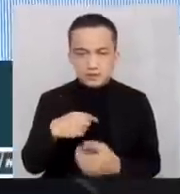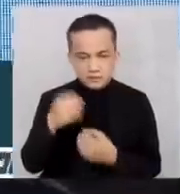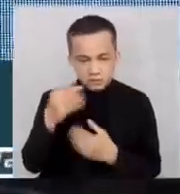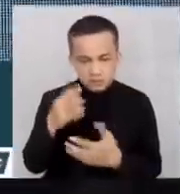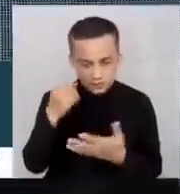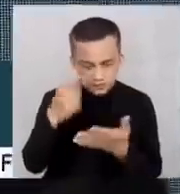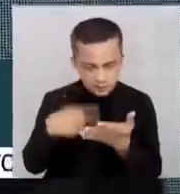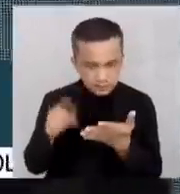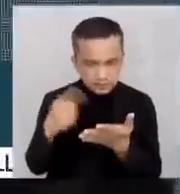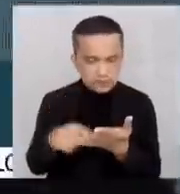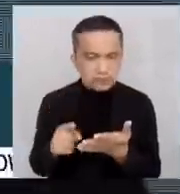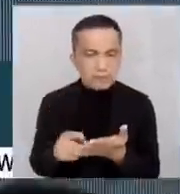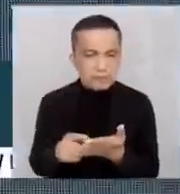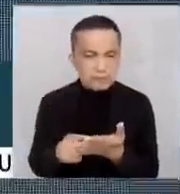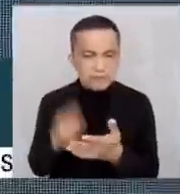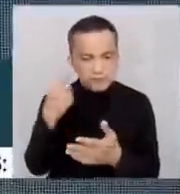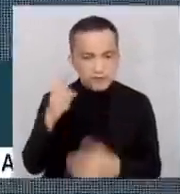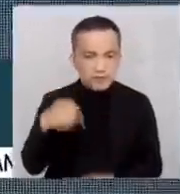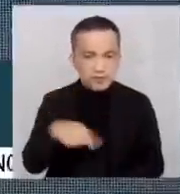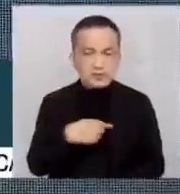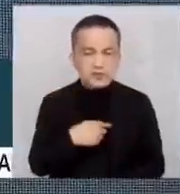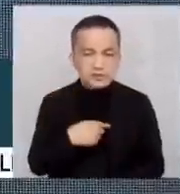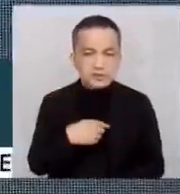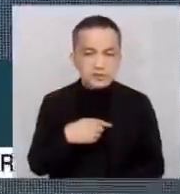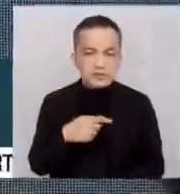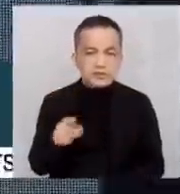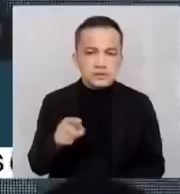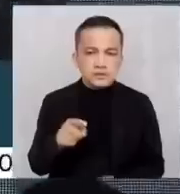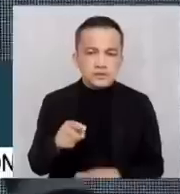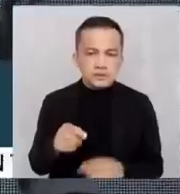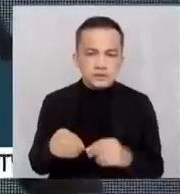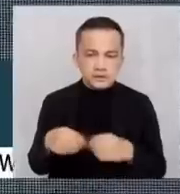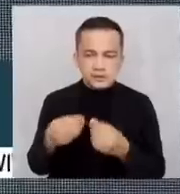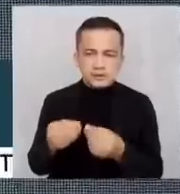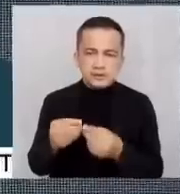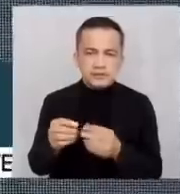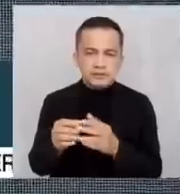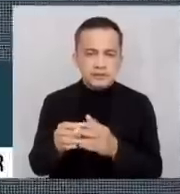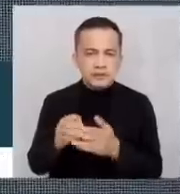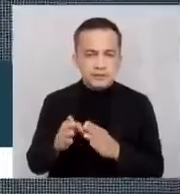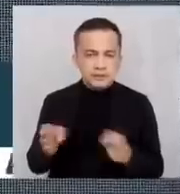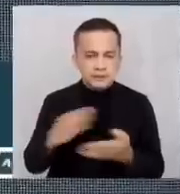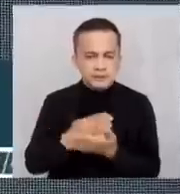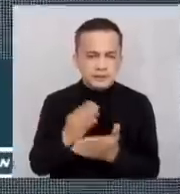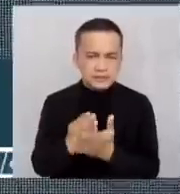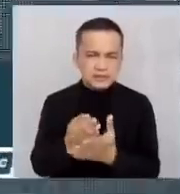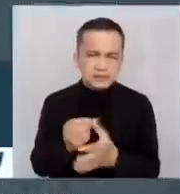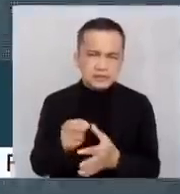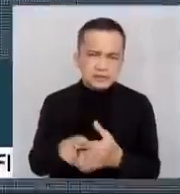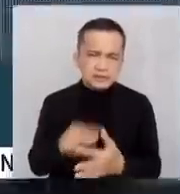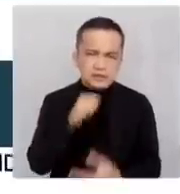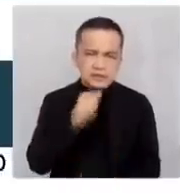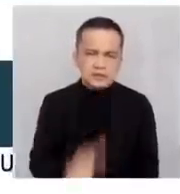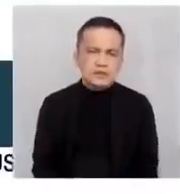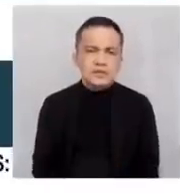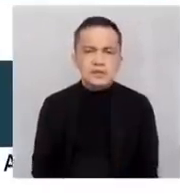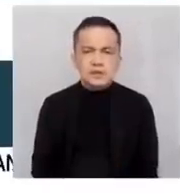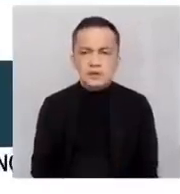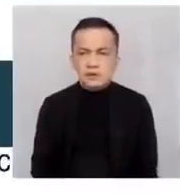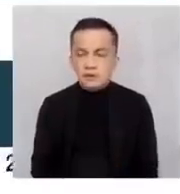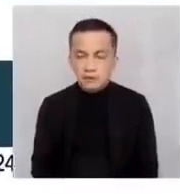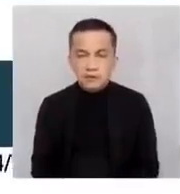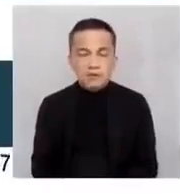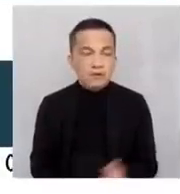to, for us to give a budget or not dito sa branding na ito. Mm-mm. Parang napatotoo po, no, nitong